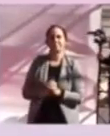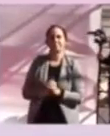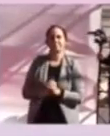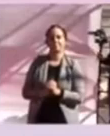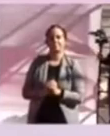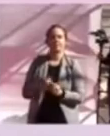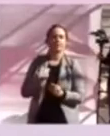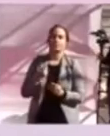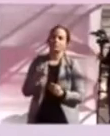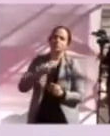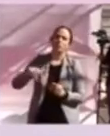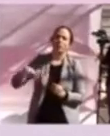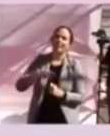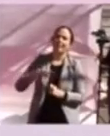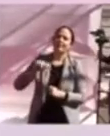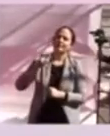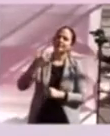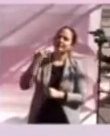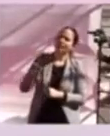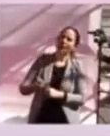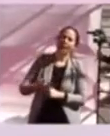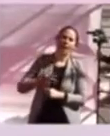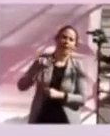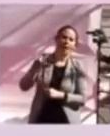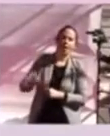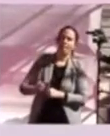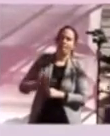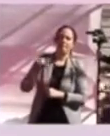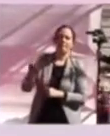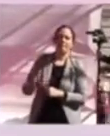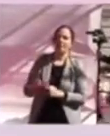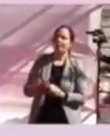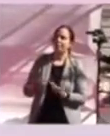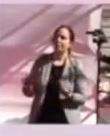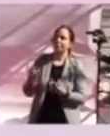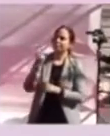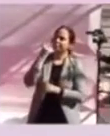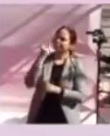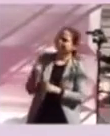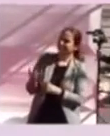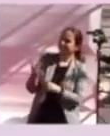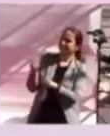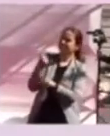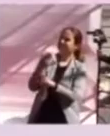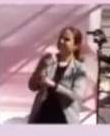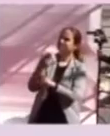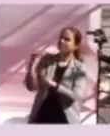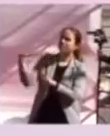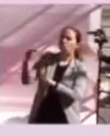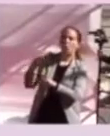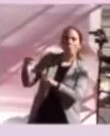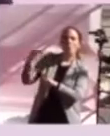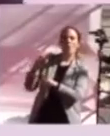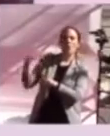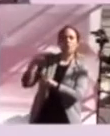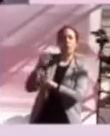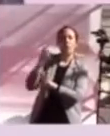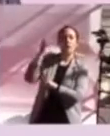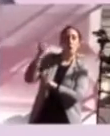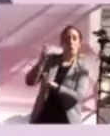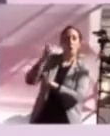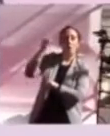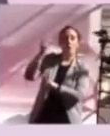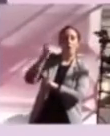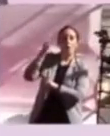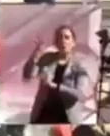sempre diciamo così visto male chi ci considerava degli eroi no perché poi si scordano non